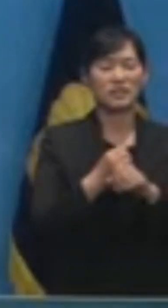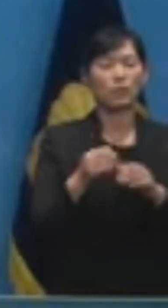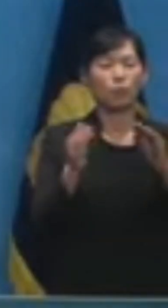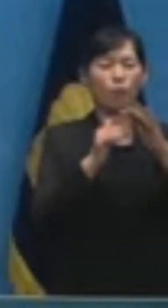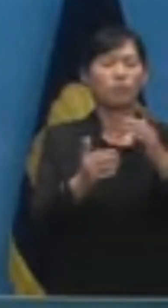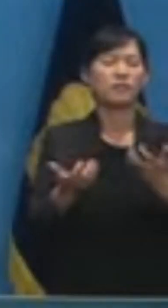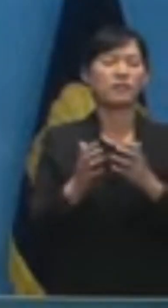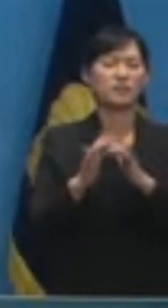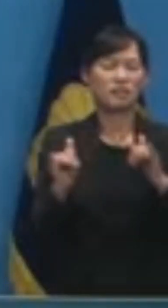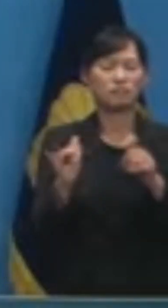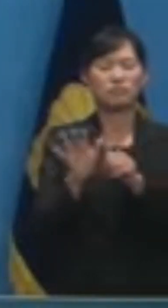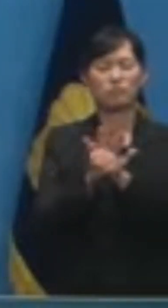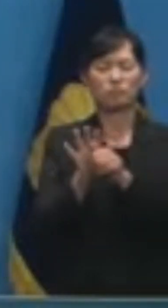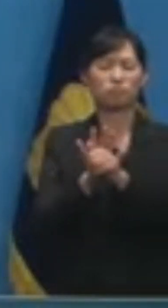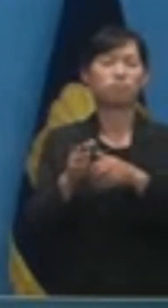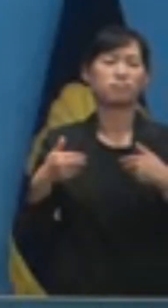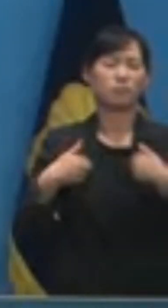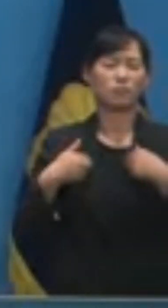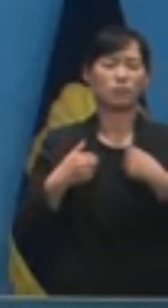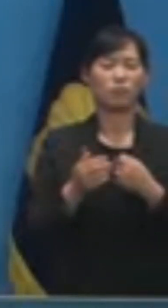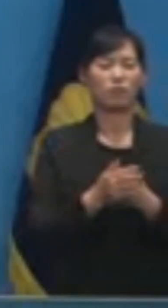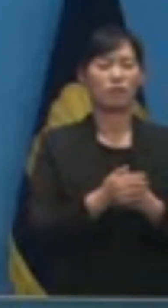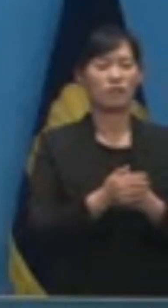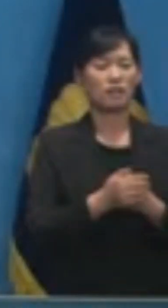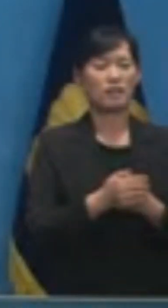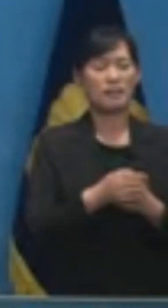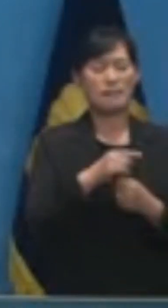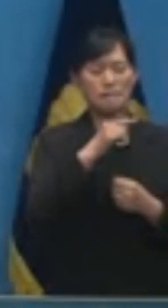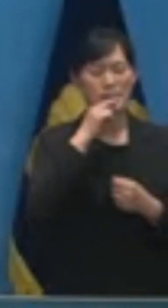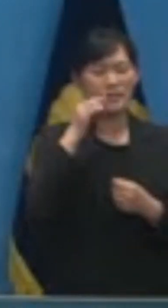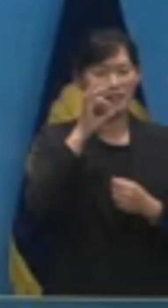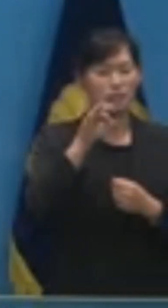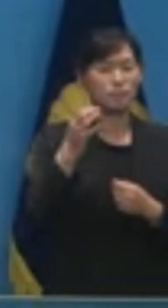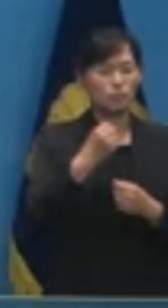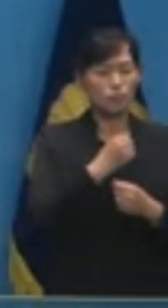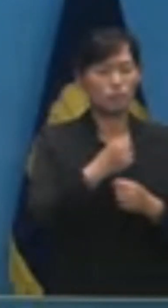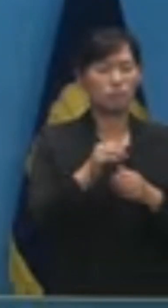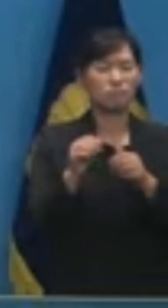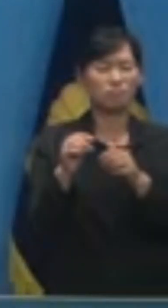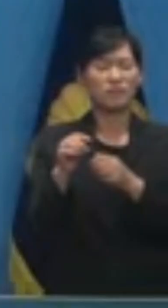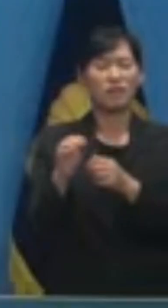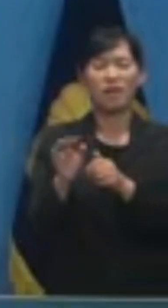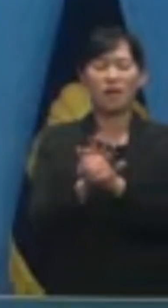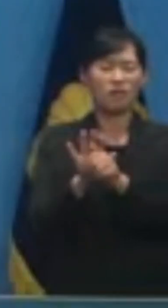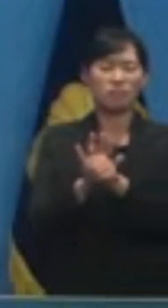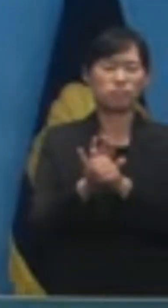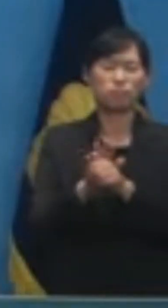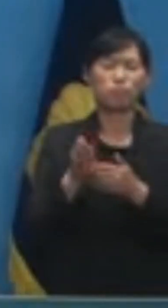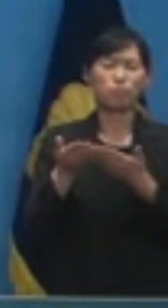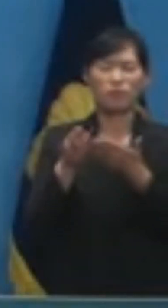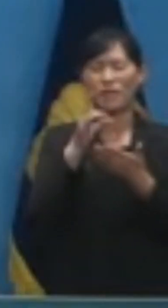합니다. 더 이상 소방공무원의 핏값으로 처우가 개선되는 일이 발생하면 안됩니다.